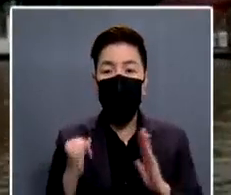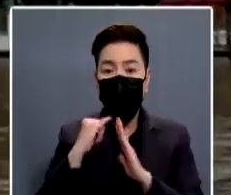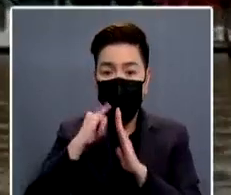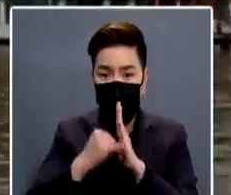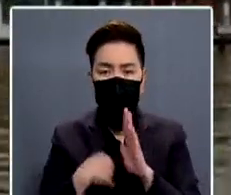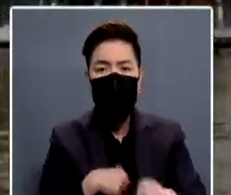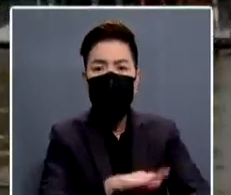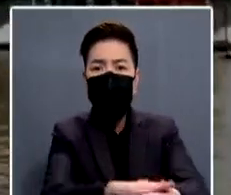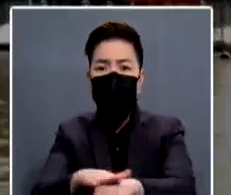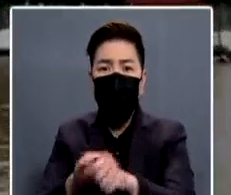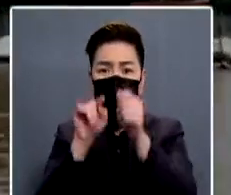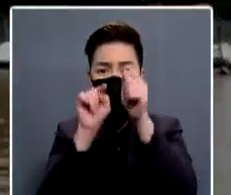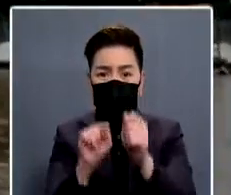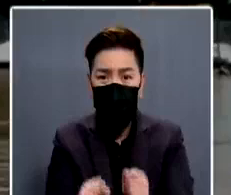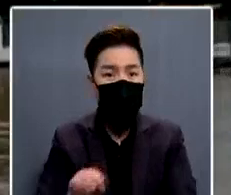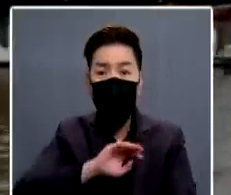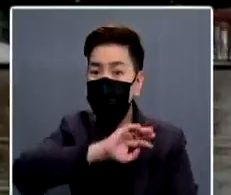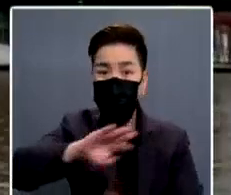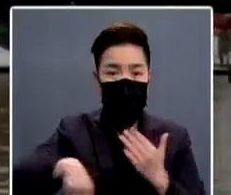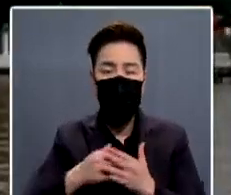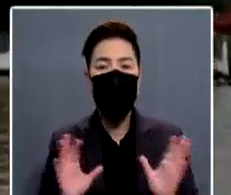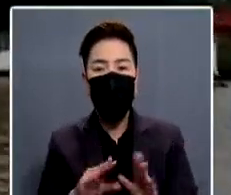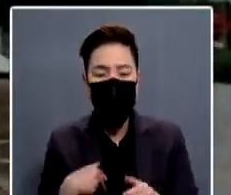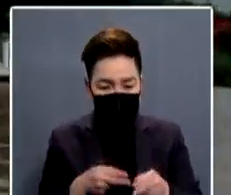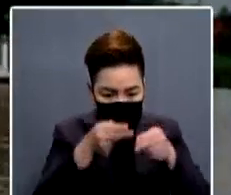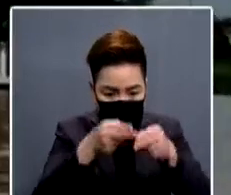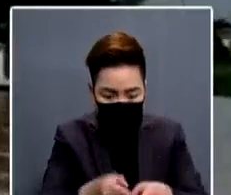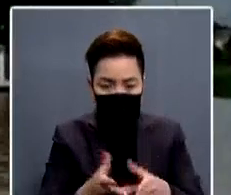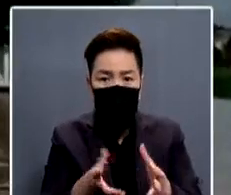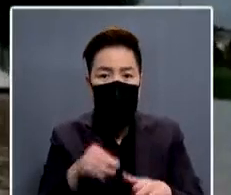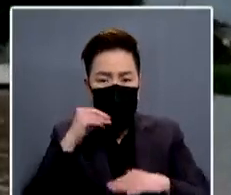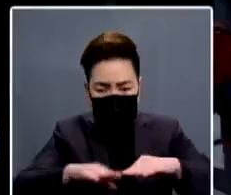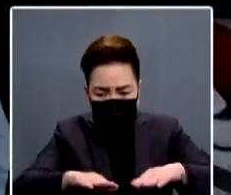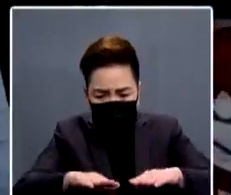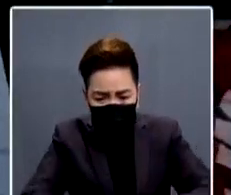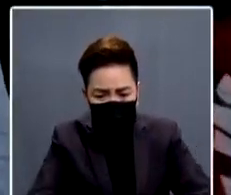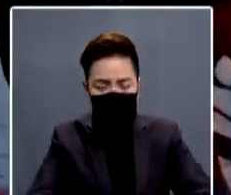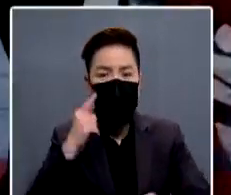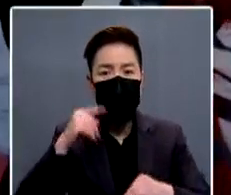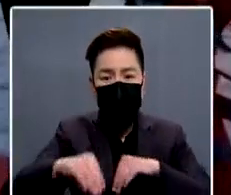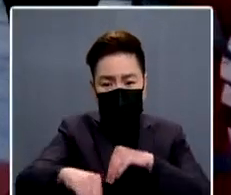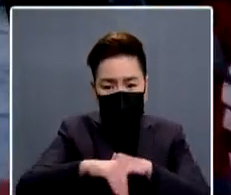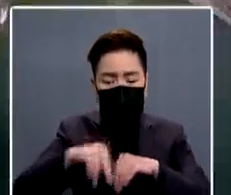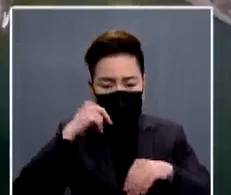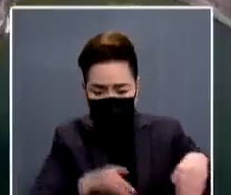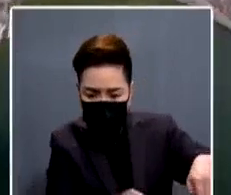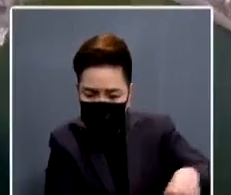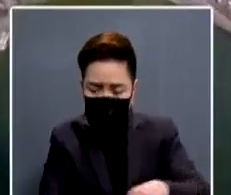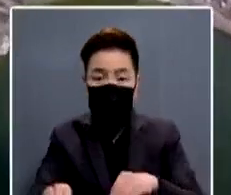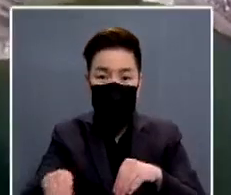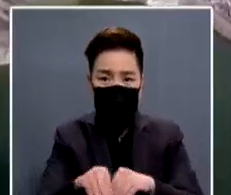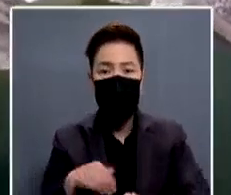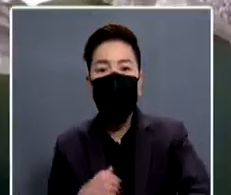ออกไปไม่ได้เตือนทุกอำเภอไม่ได้เตือนทุกสารทิศไงเตือนเฉพาะคนที่อยู่ในพื้นที่ลุ่มต่ำนะคะหรือว่าอยู่ริมตลิ่งแม่น้ำเนี่ยนะคะคุณผู้ชม